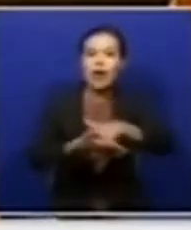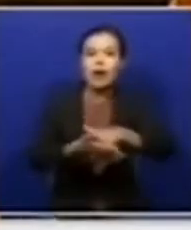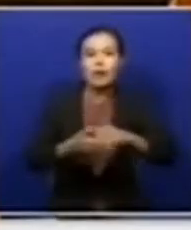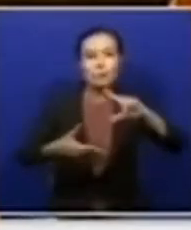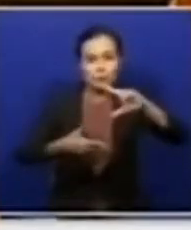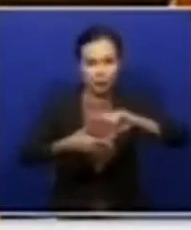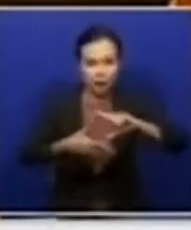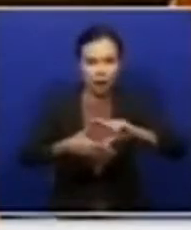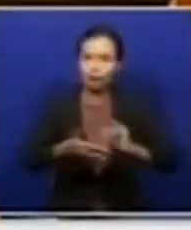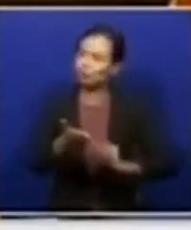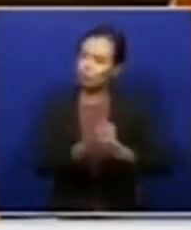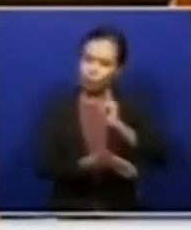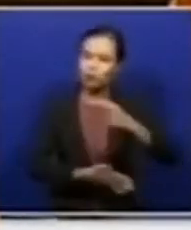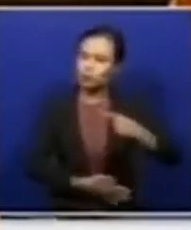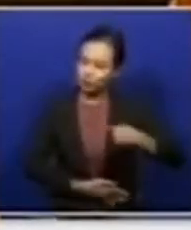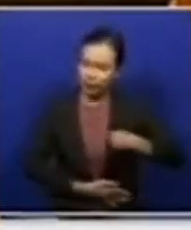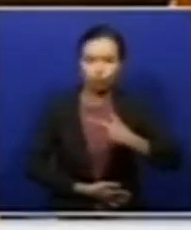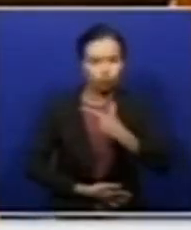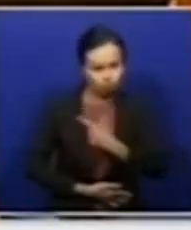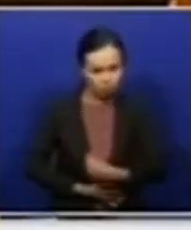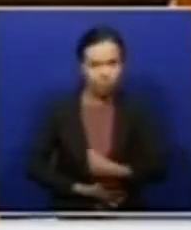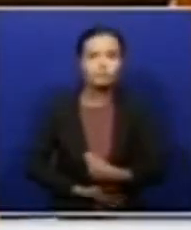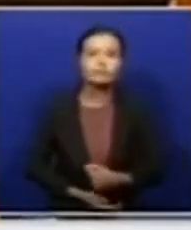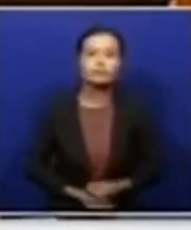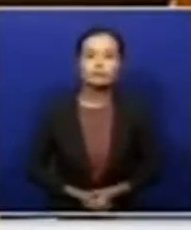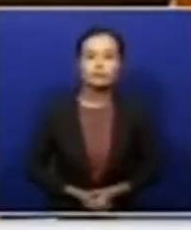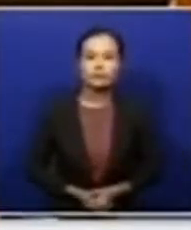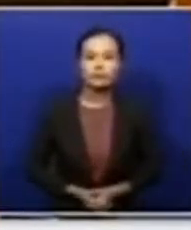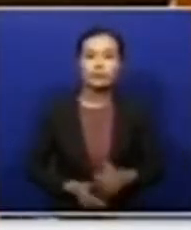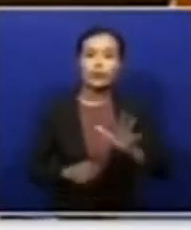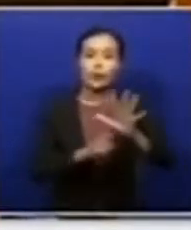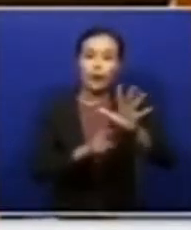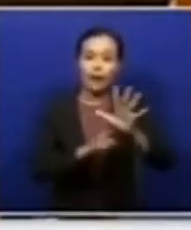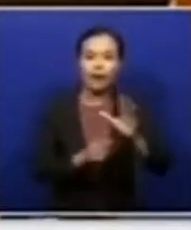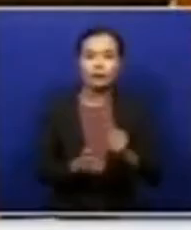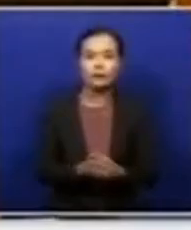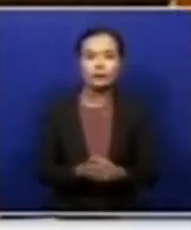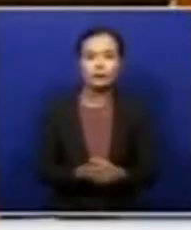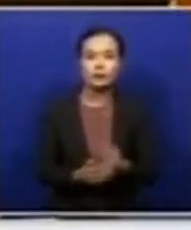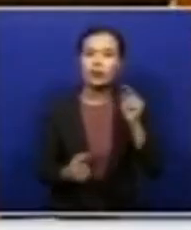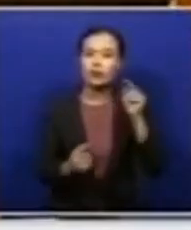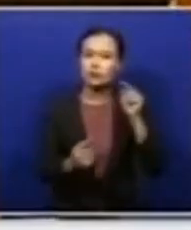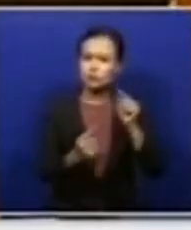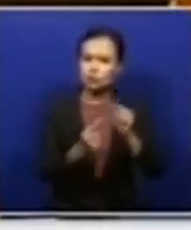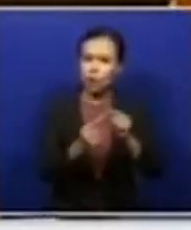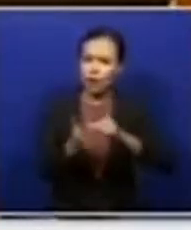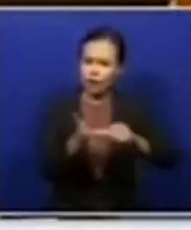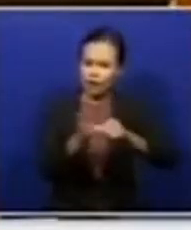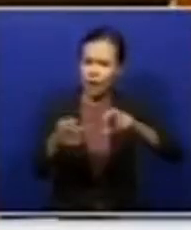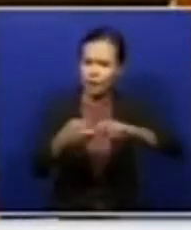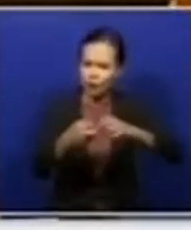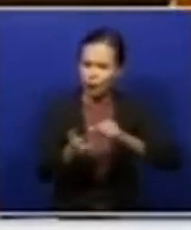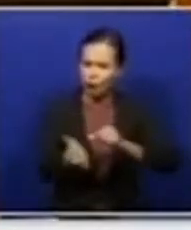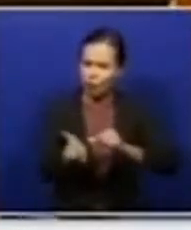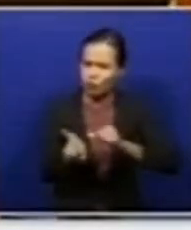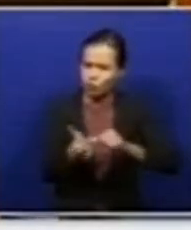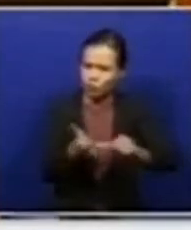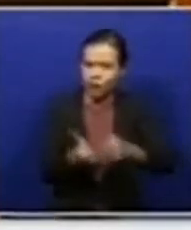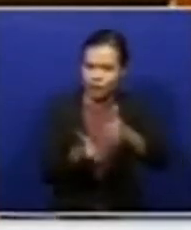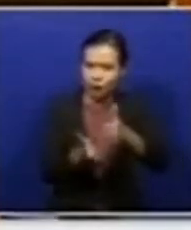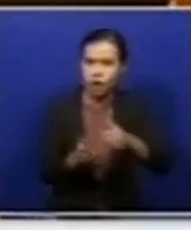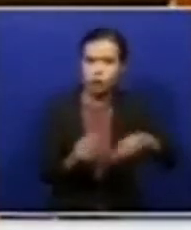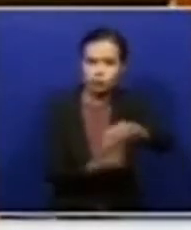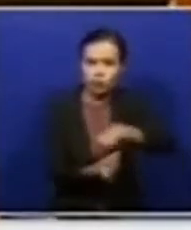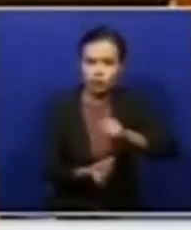ถูกใจจริงๆนะครับข้อ5ครับบอกว่าถูกจุดมาแก้ตรงจุดมากเศรษฐกิจซบเซาด้วยน้